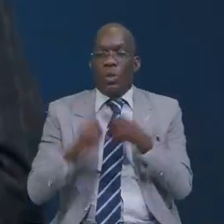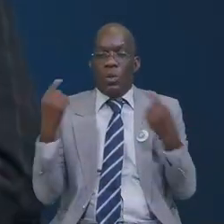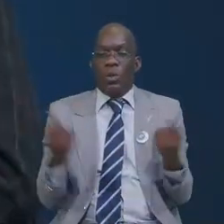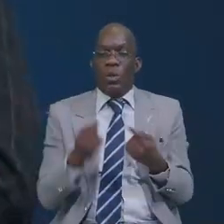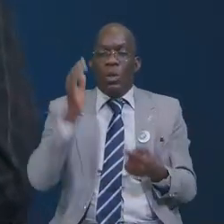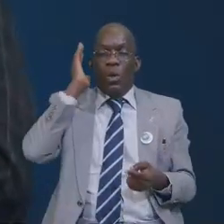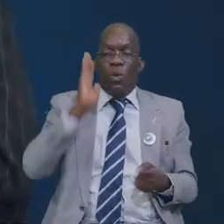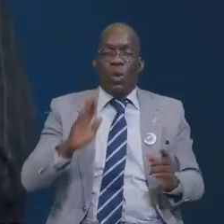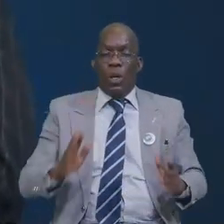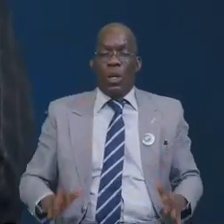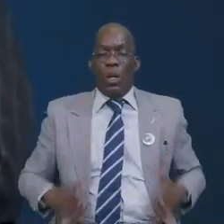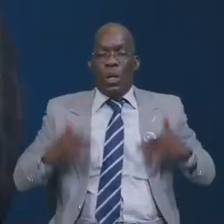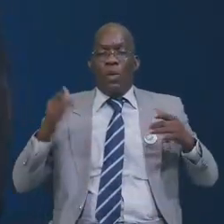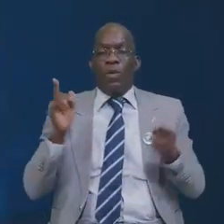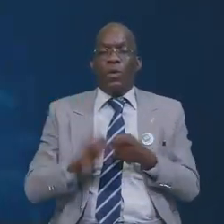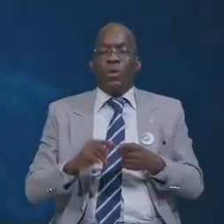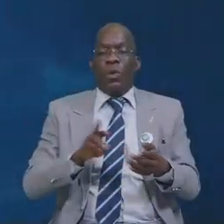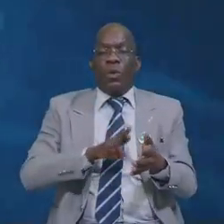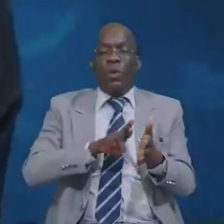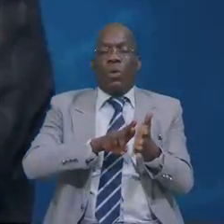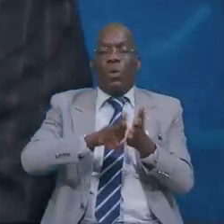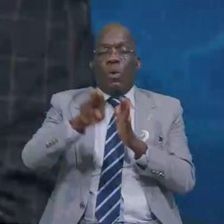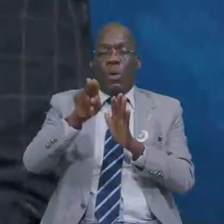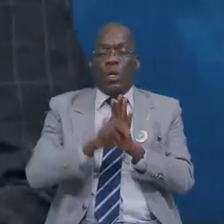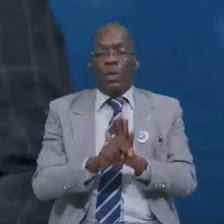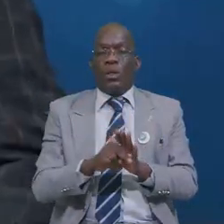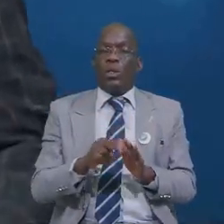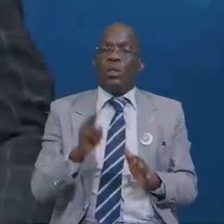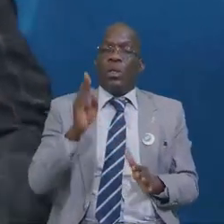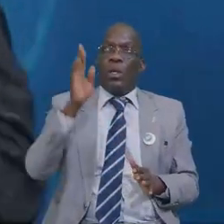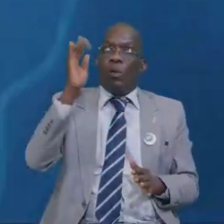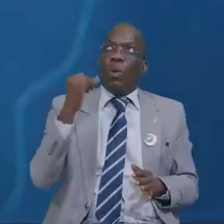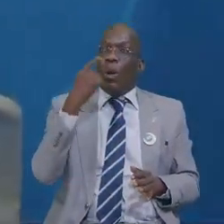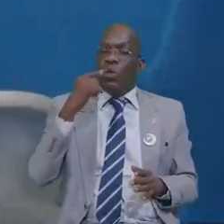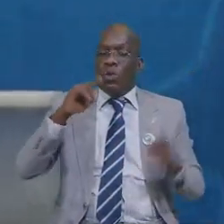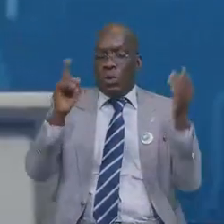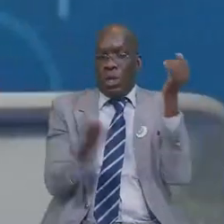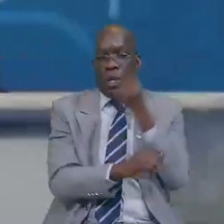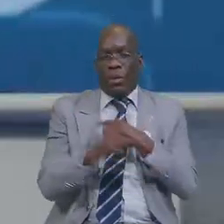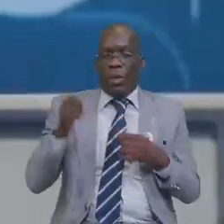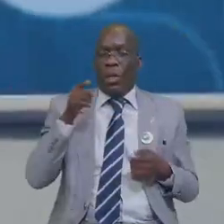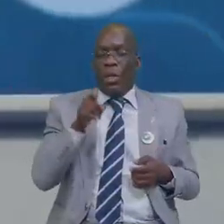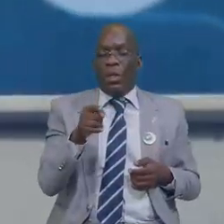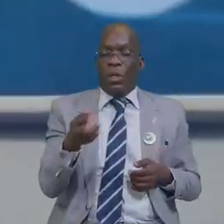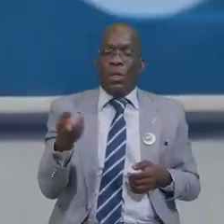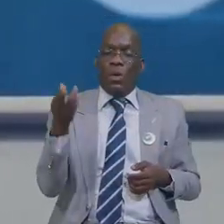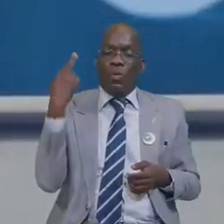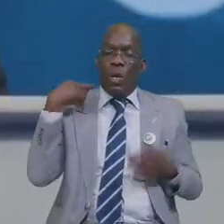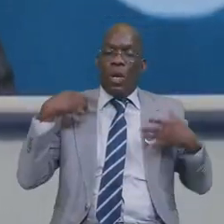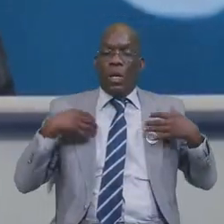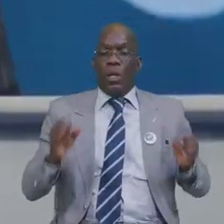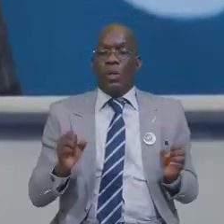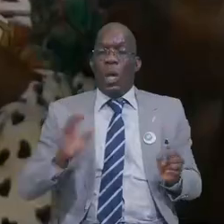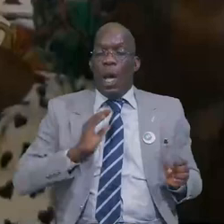vivions pour la justice. Lui par les maîtrisures duquel vous avez été